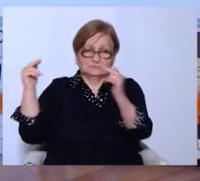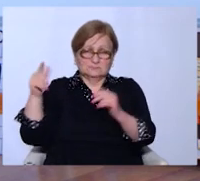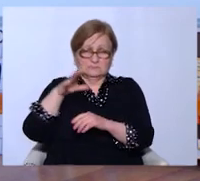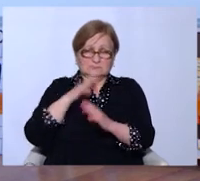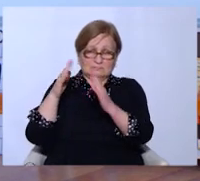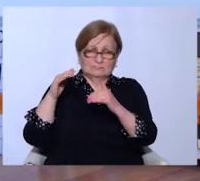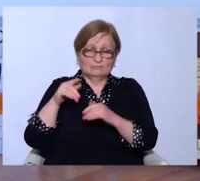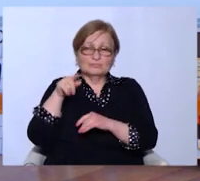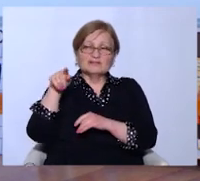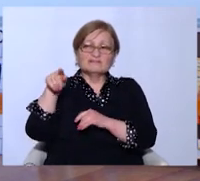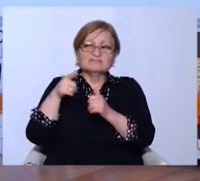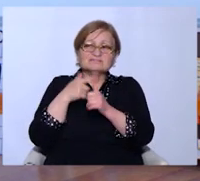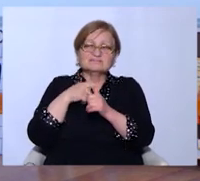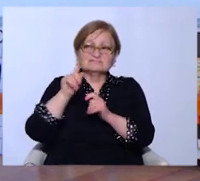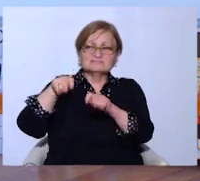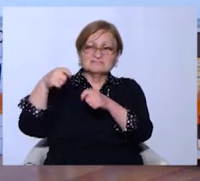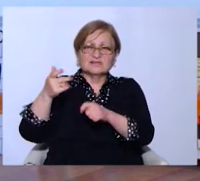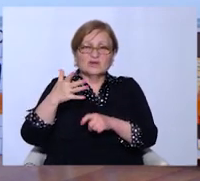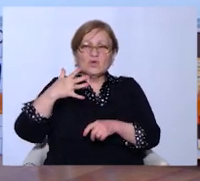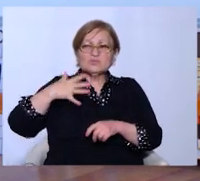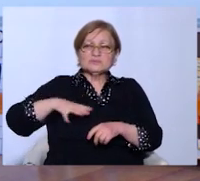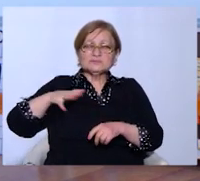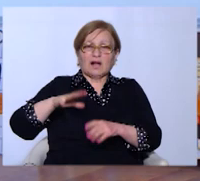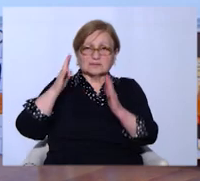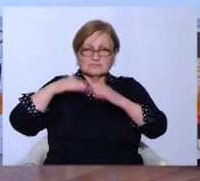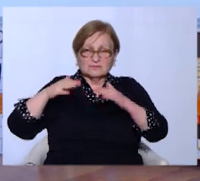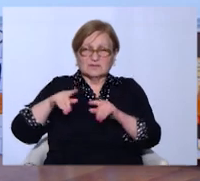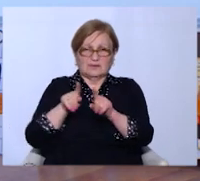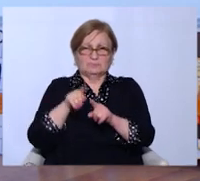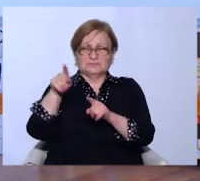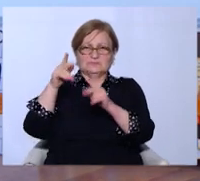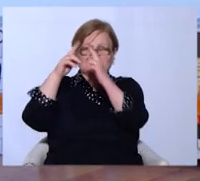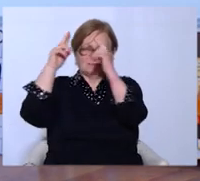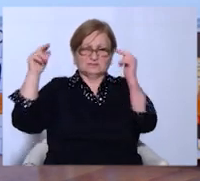სწორედ საქართველოს გამოვლინება და გამოხატულება.